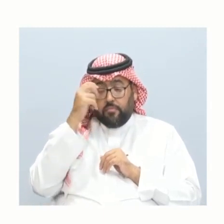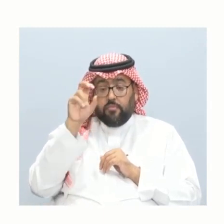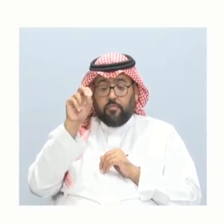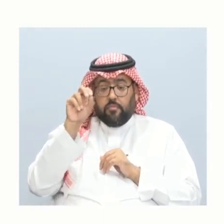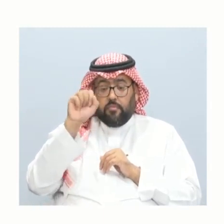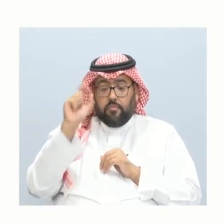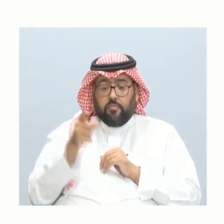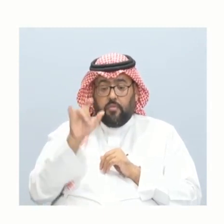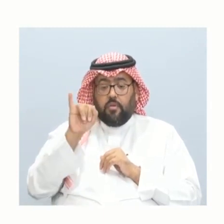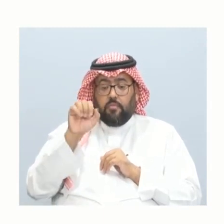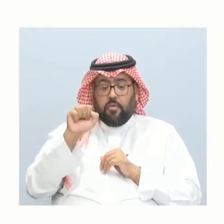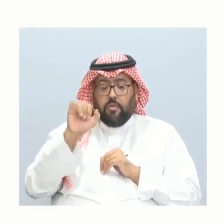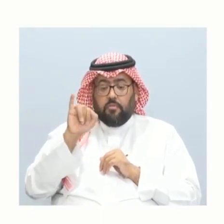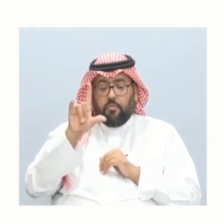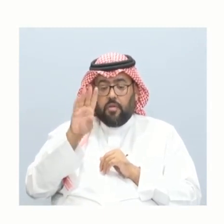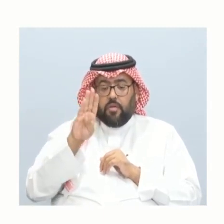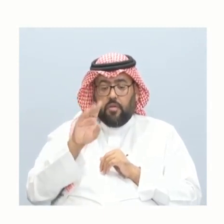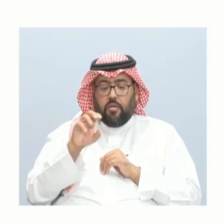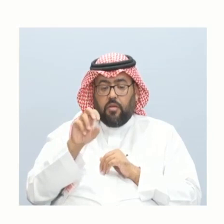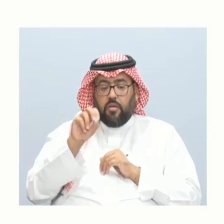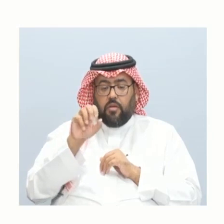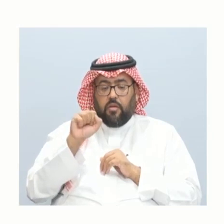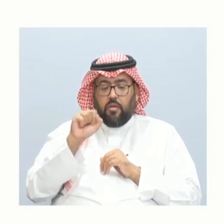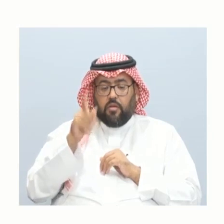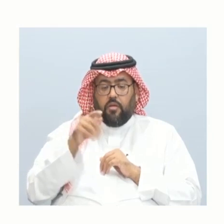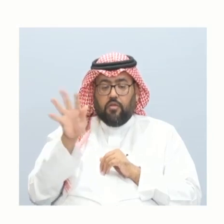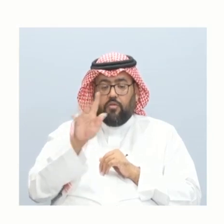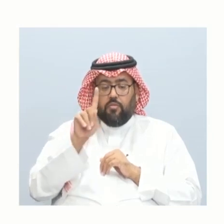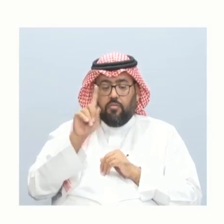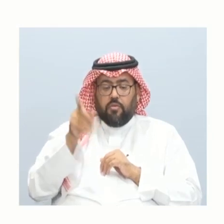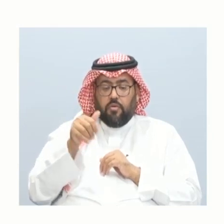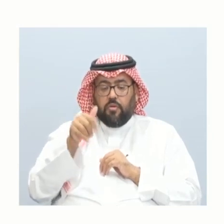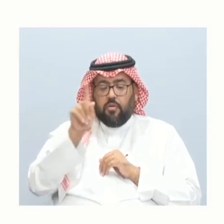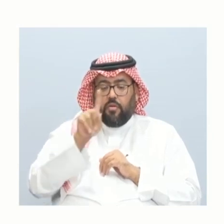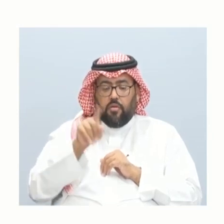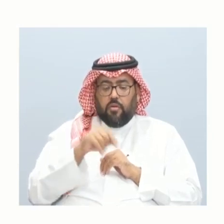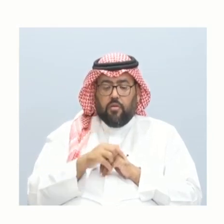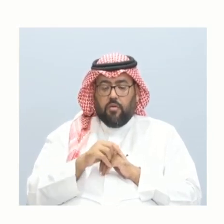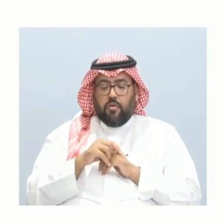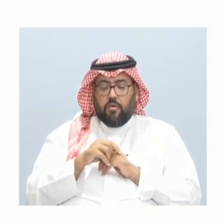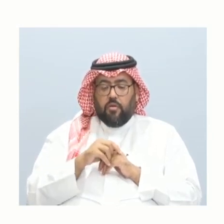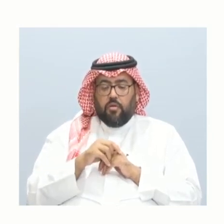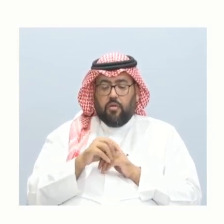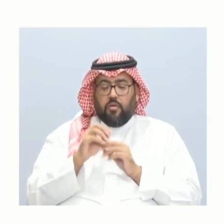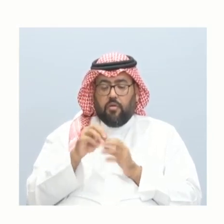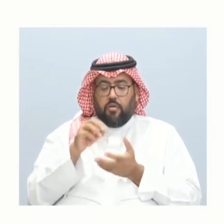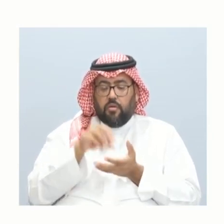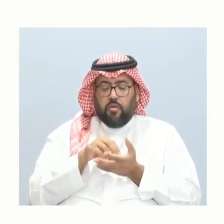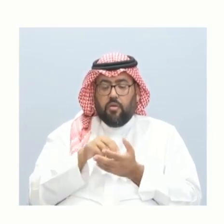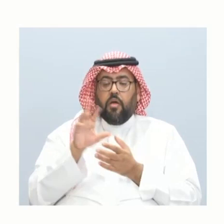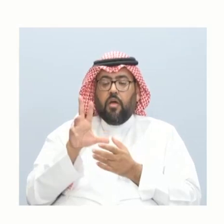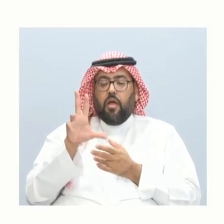قصر المصمكي ام قصر شبرا ورد معنا في